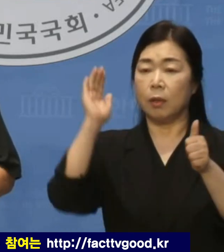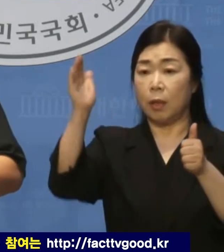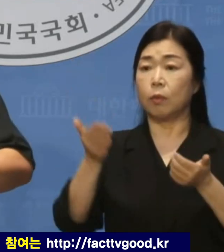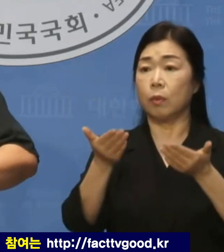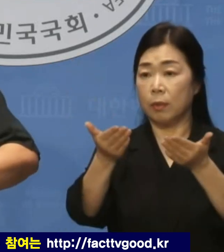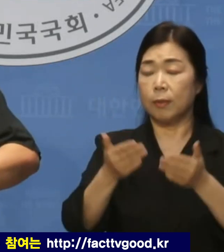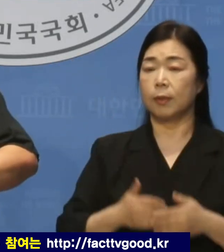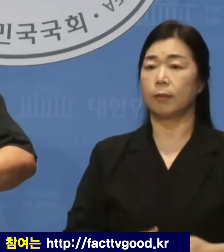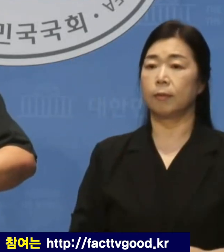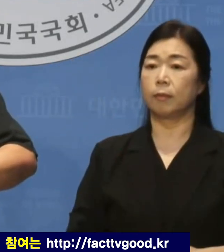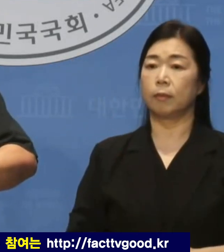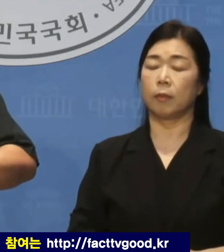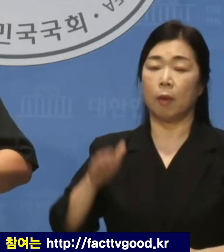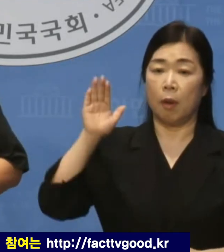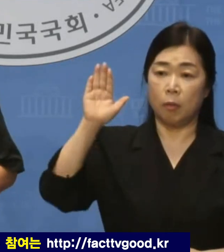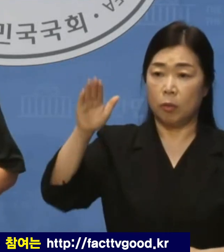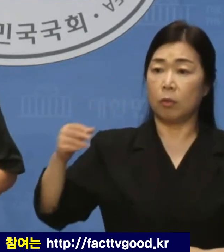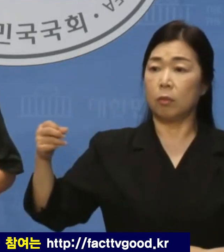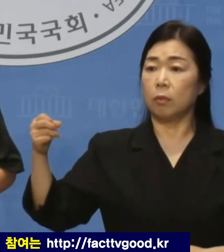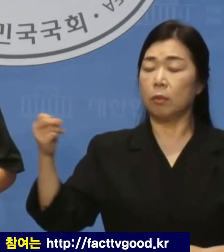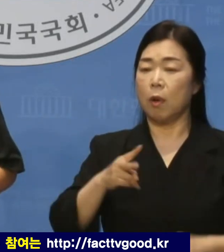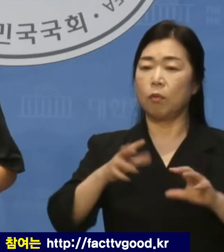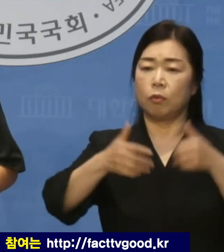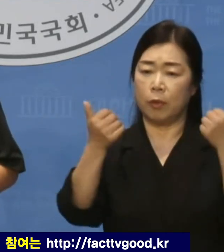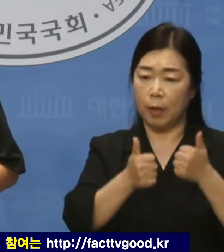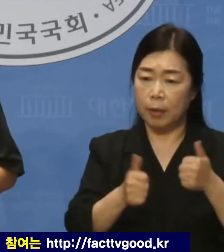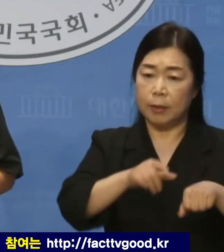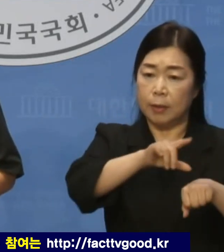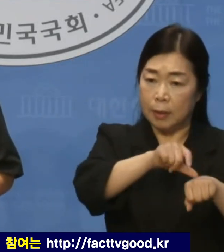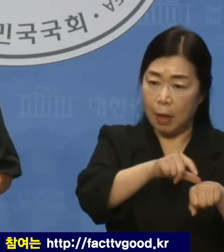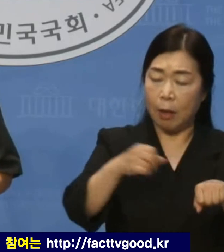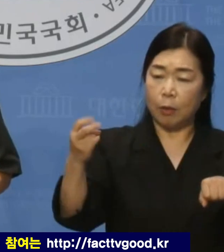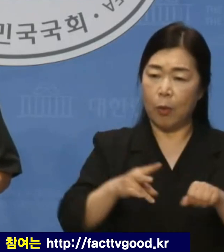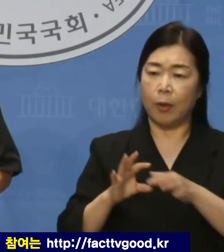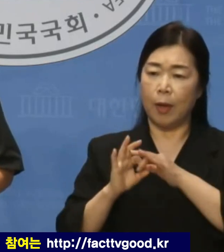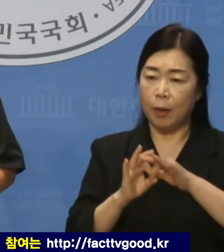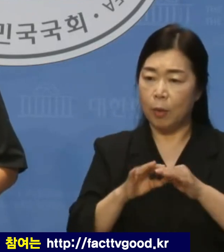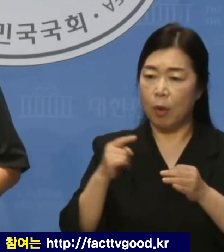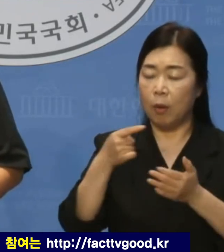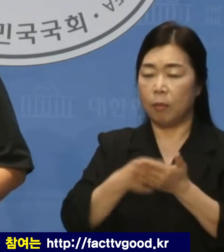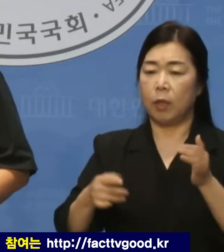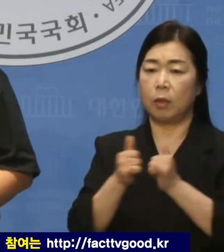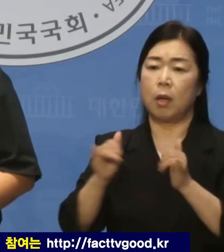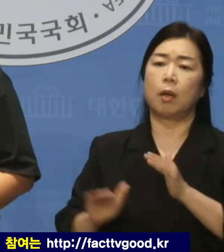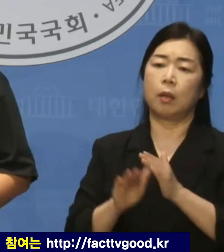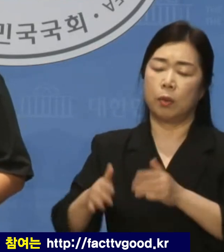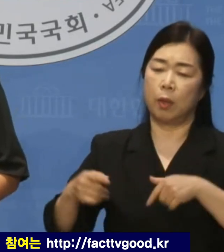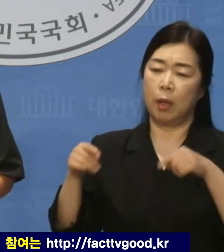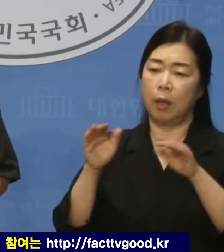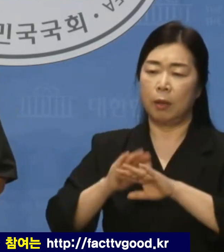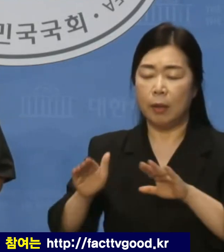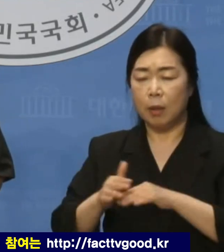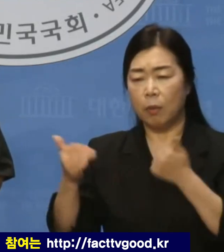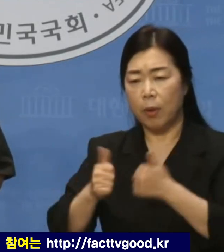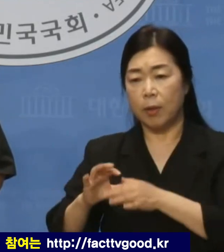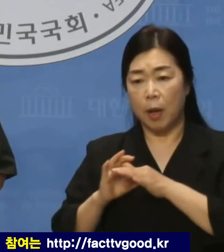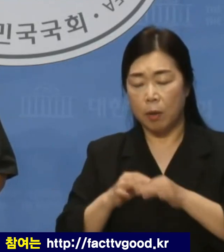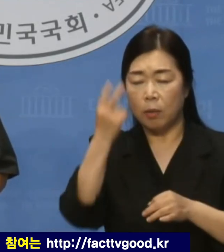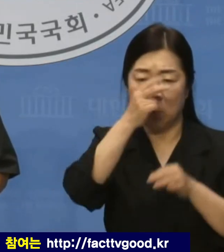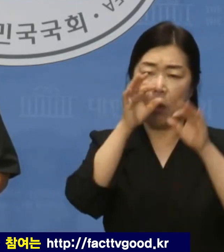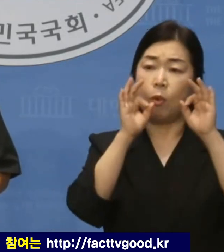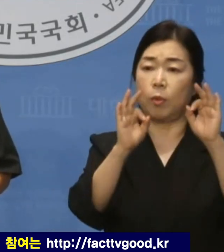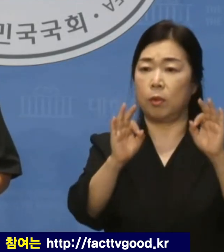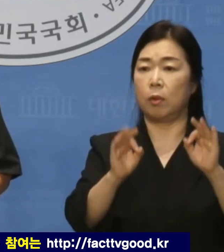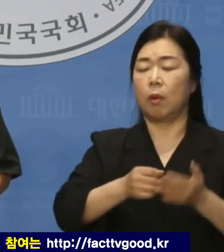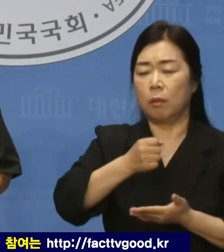말씀해 주셨는데요. 앞으로도 국회의 시간 계속 유가족들과 대책회의는 함께